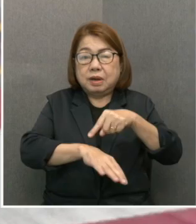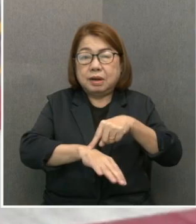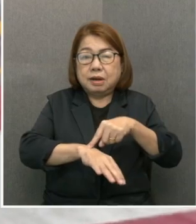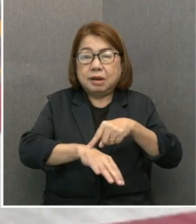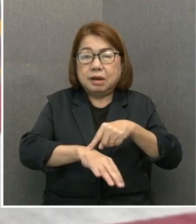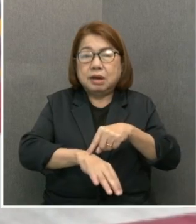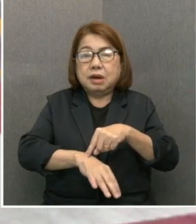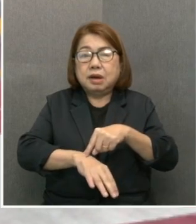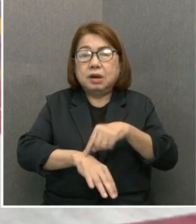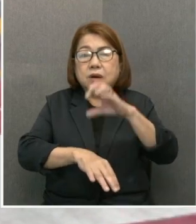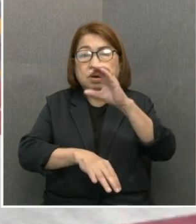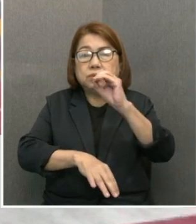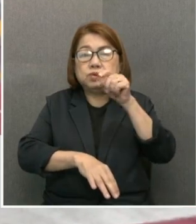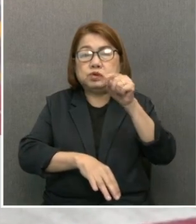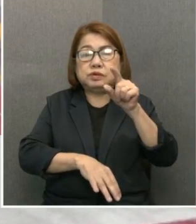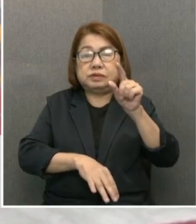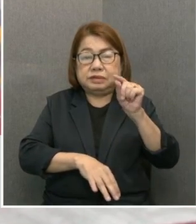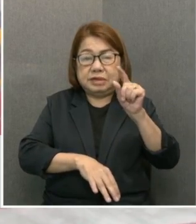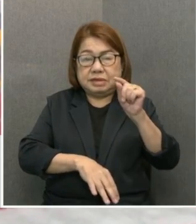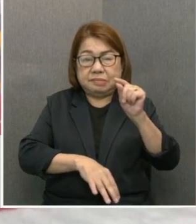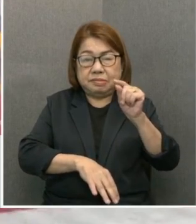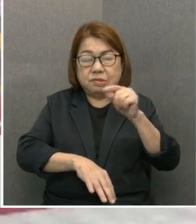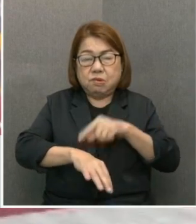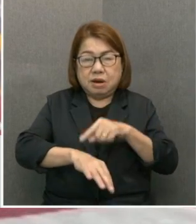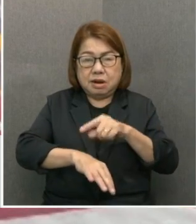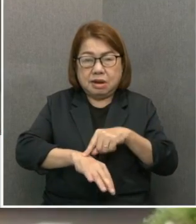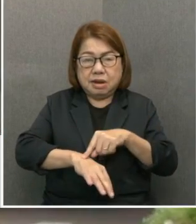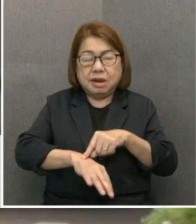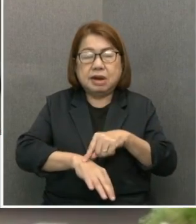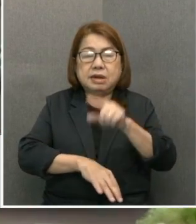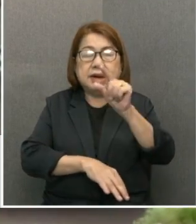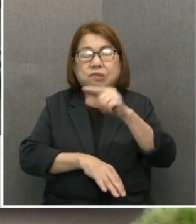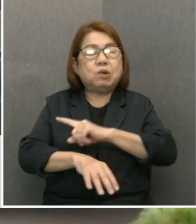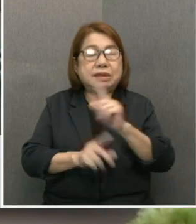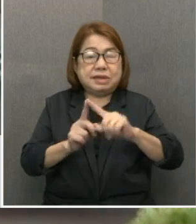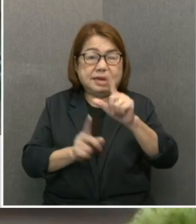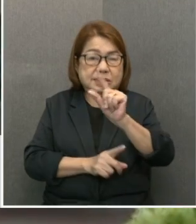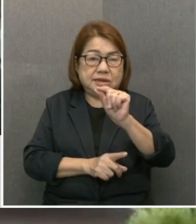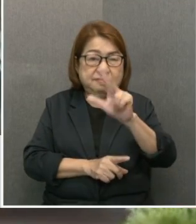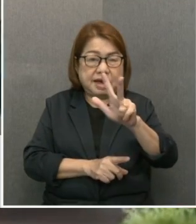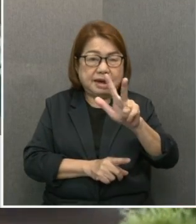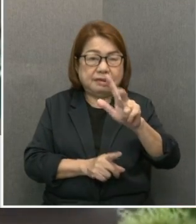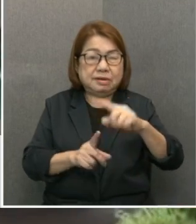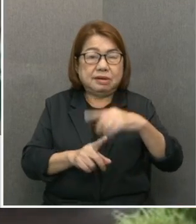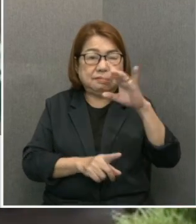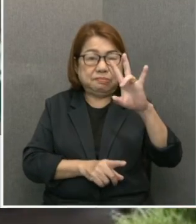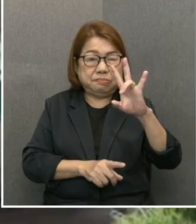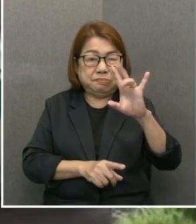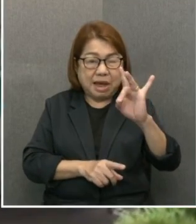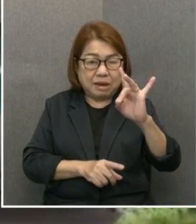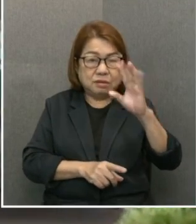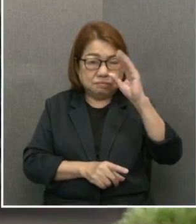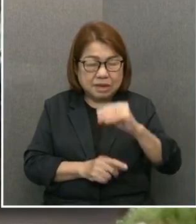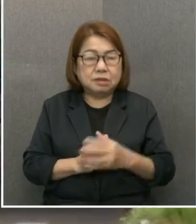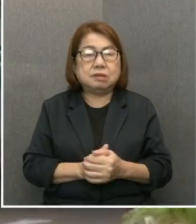0:20นของวันที่23สิงหาคม2566คือกลางดึกที่ผ่านมาโดยเรือนจำได้